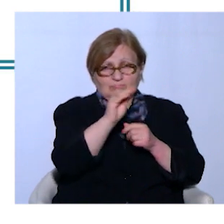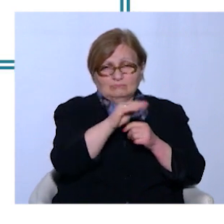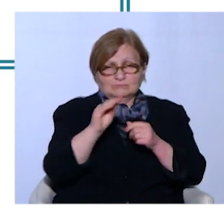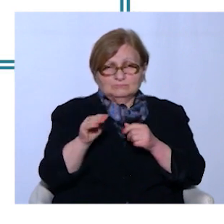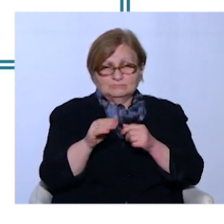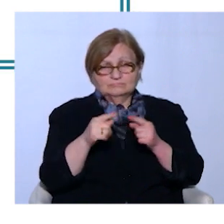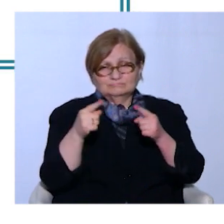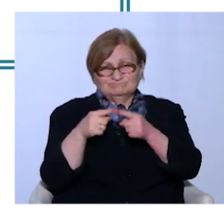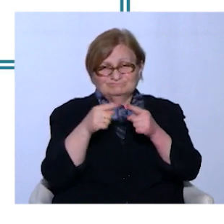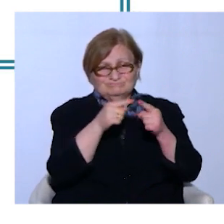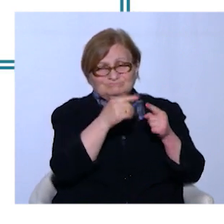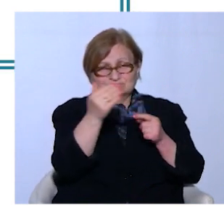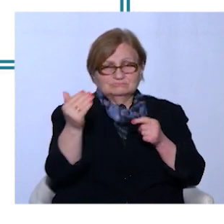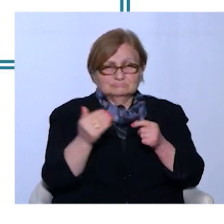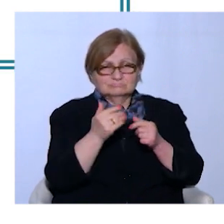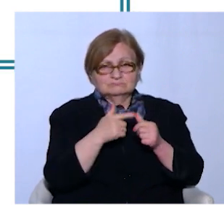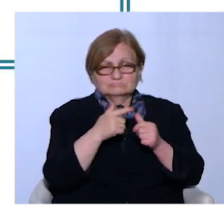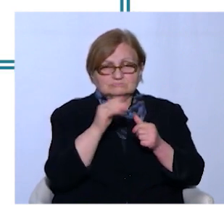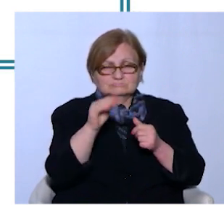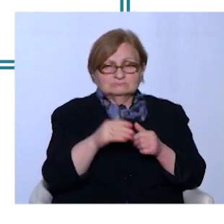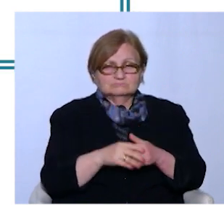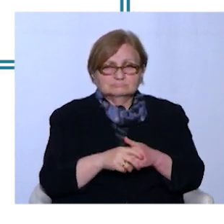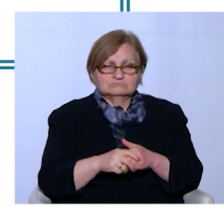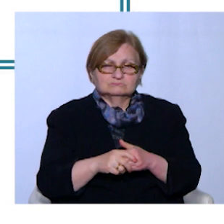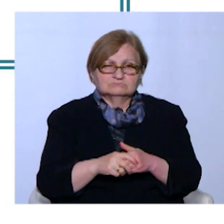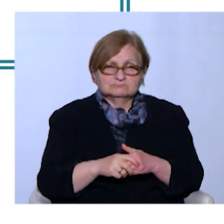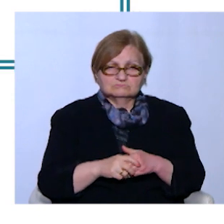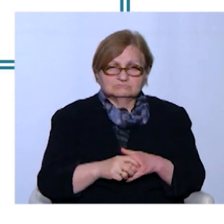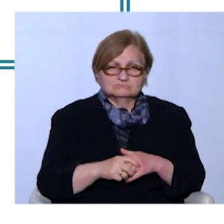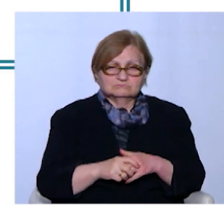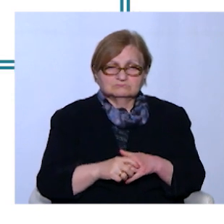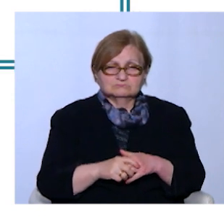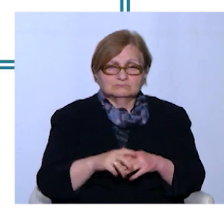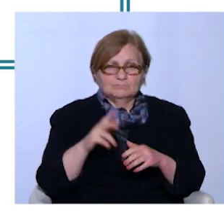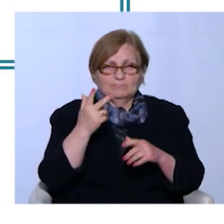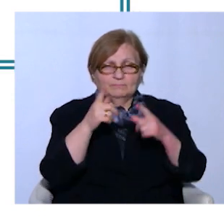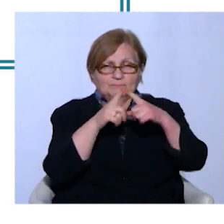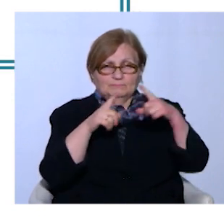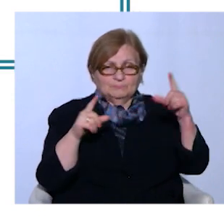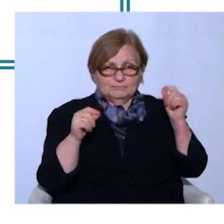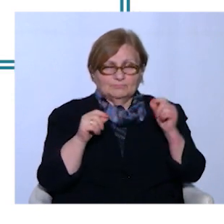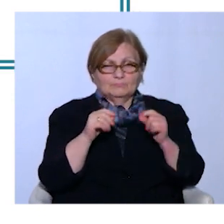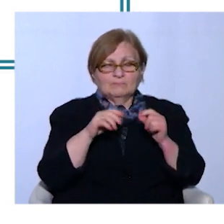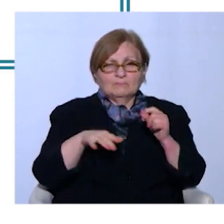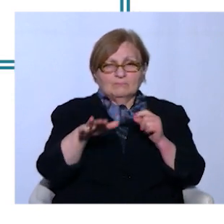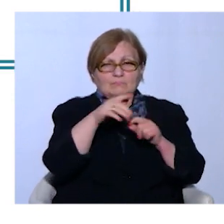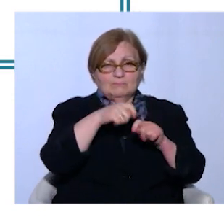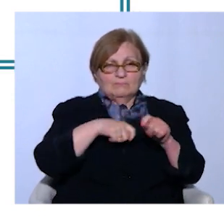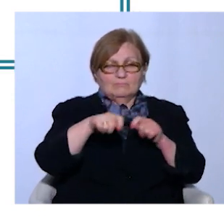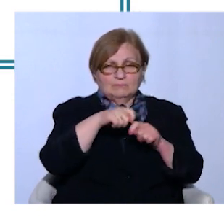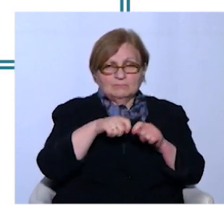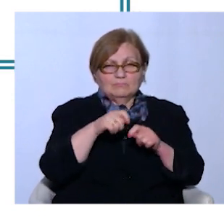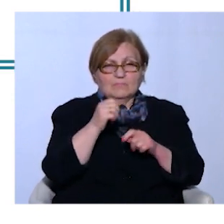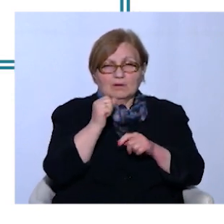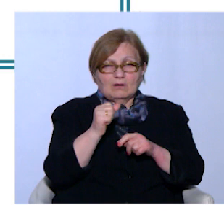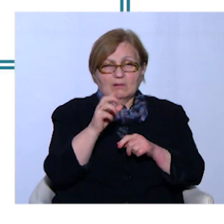კუთხე B-ს მოპირდაპირე გვერდს B, კუთხე C-ს მოპირდაპირე გვერდს C და წერთ, რომ სამკუთხედის ABC-ს ფართობი არის AB-ს,